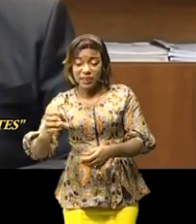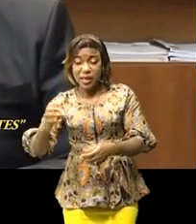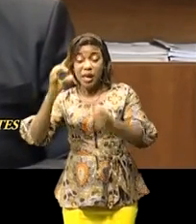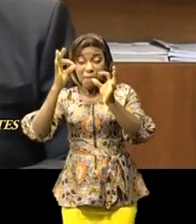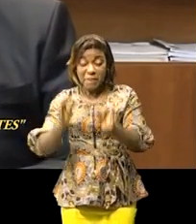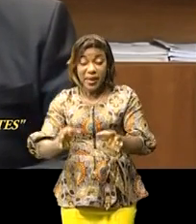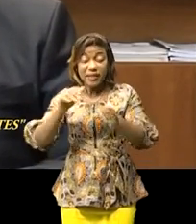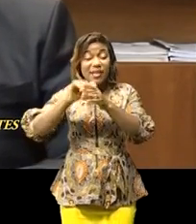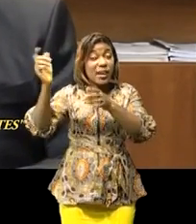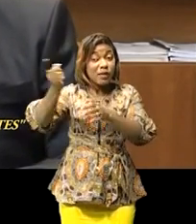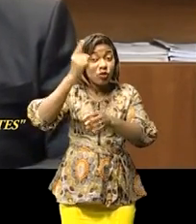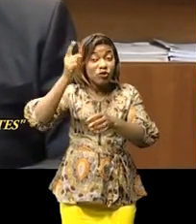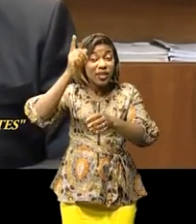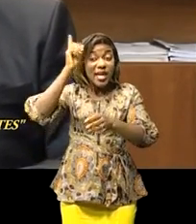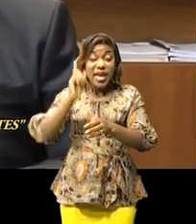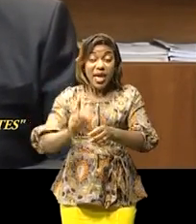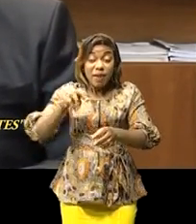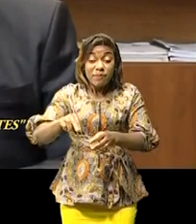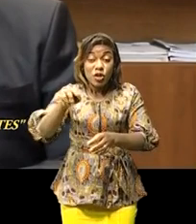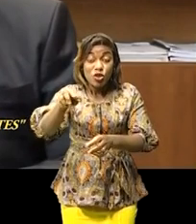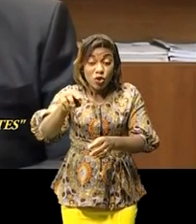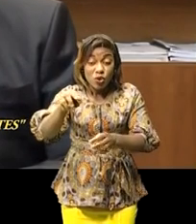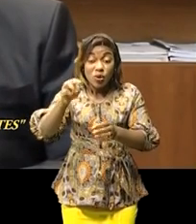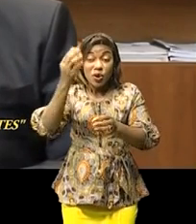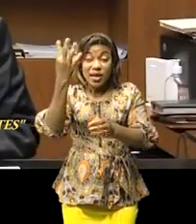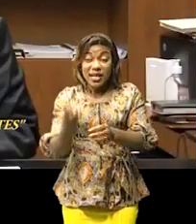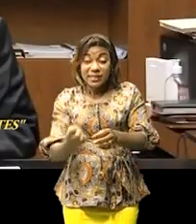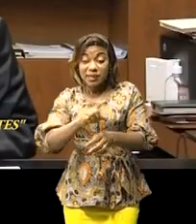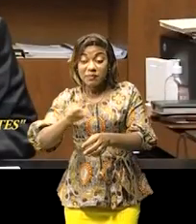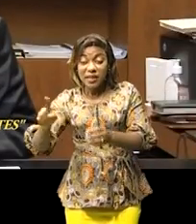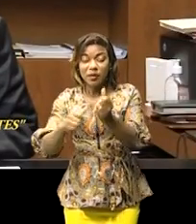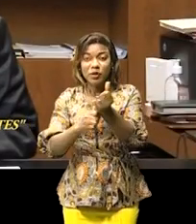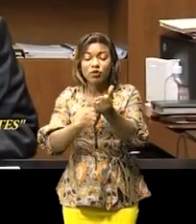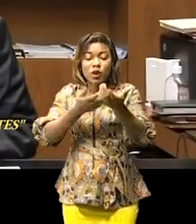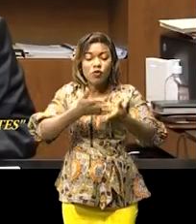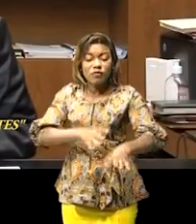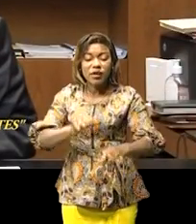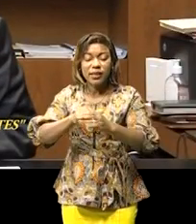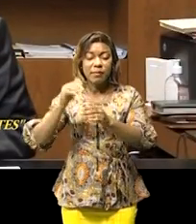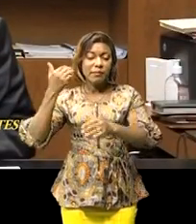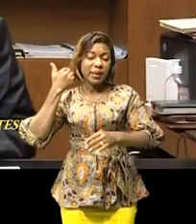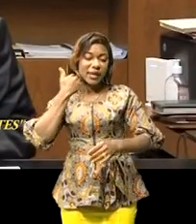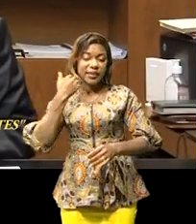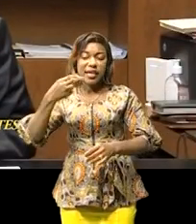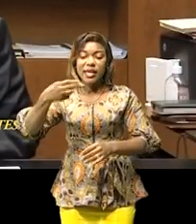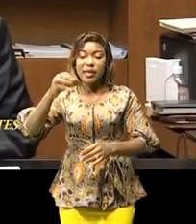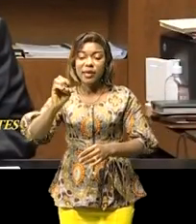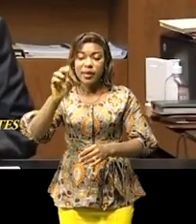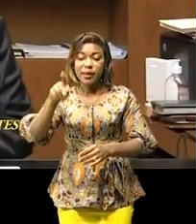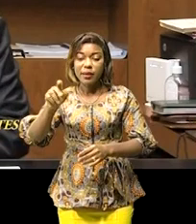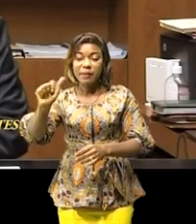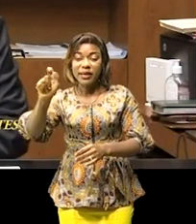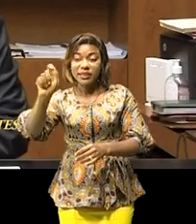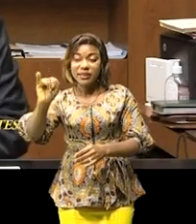1 400 000 décès suite à cette maladie. En outre, seuls 5% des cas